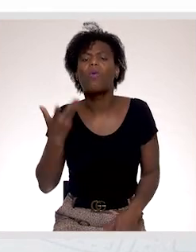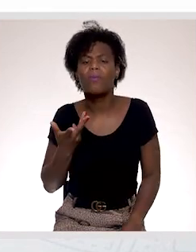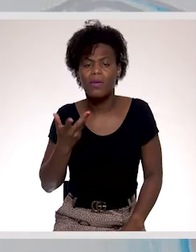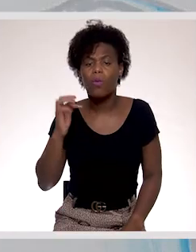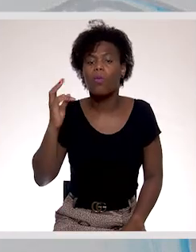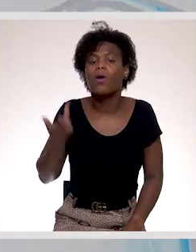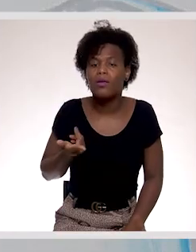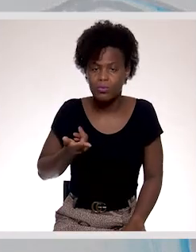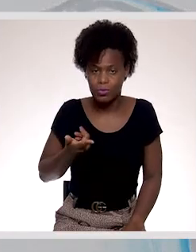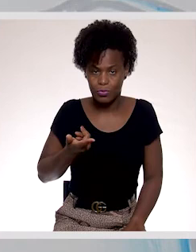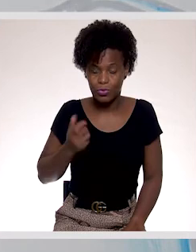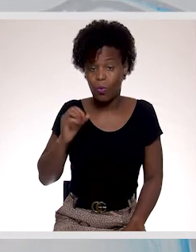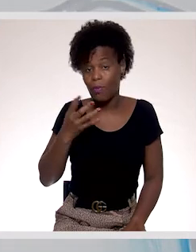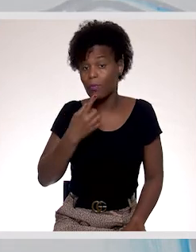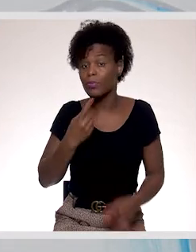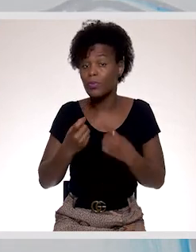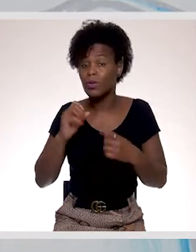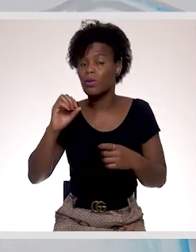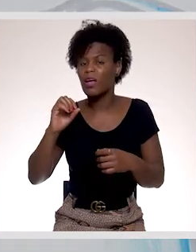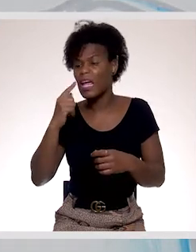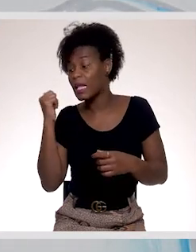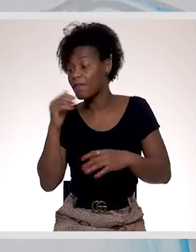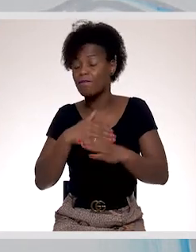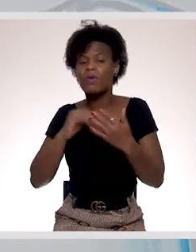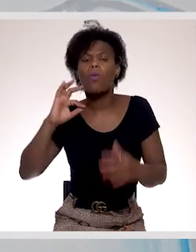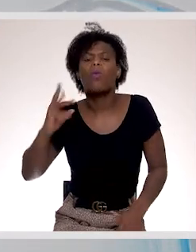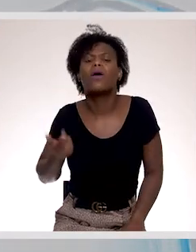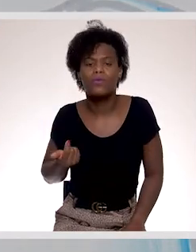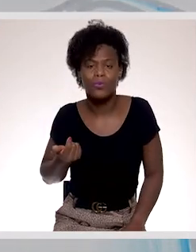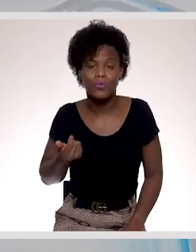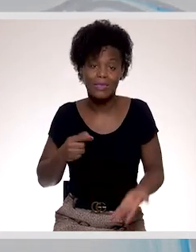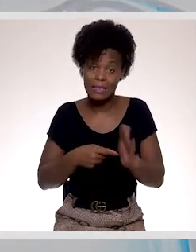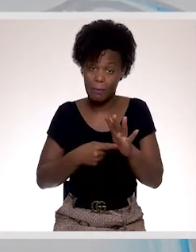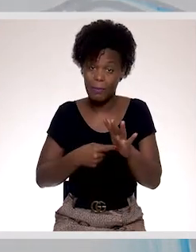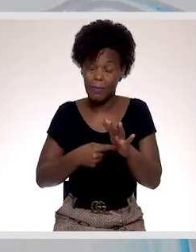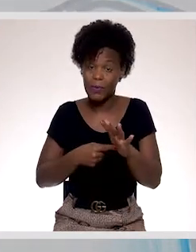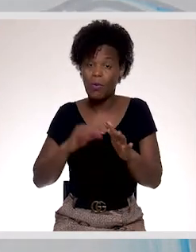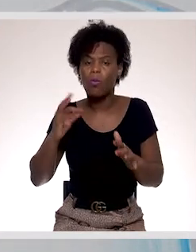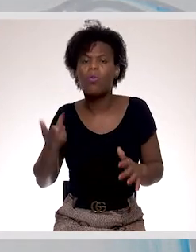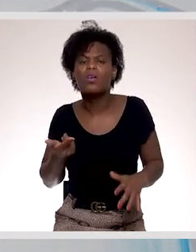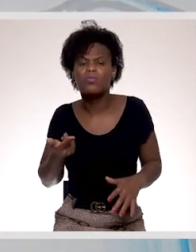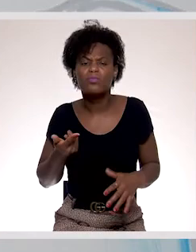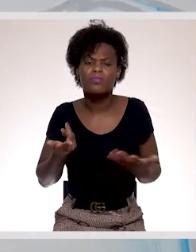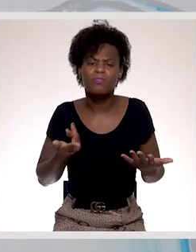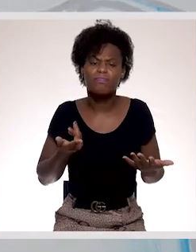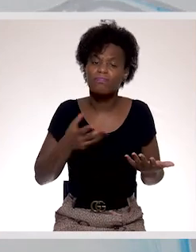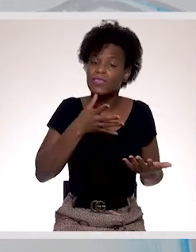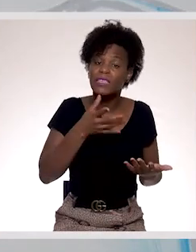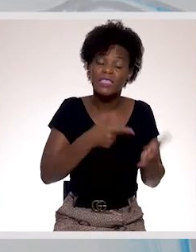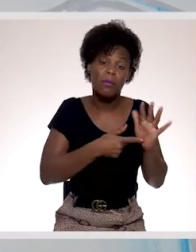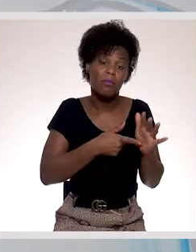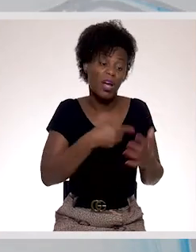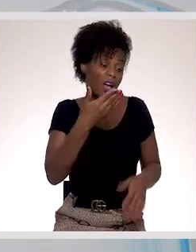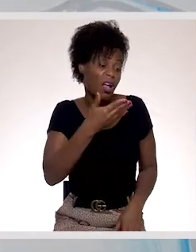Donc, quand on nous demande « il fait combien ?» Si on nous dit « il fait combien ?» on va dire « en